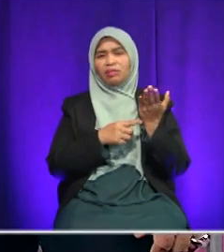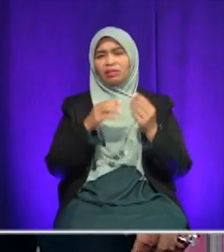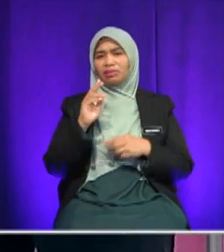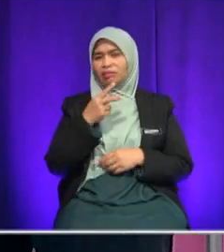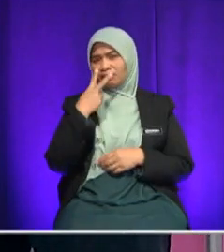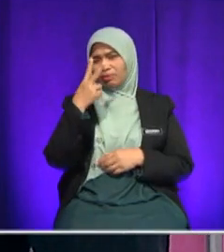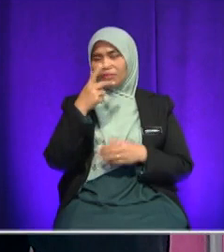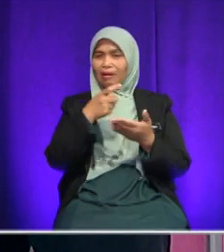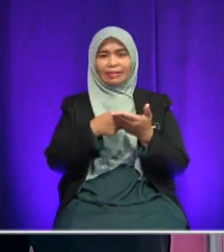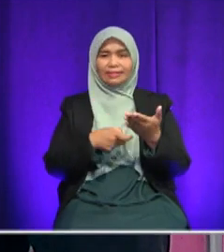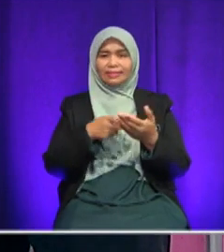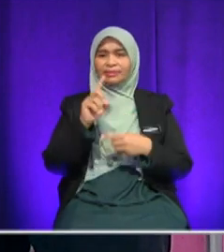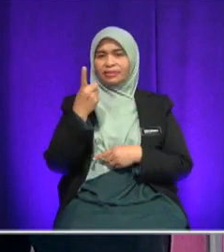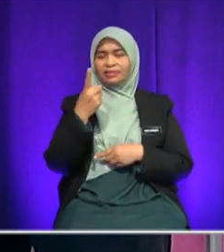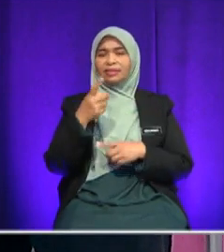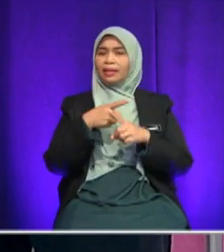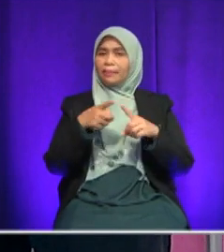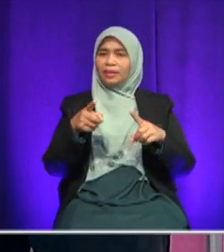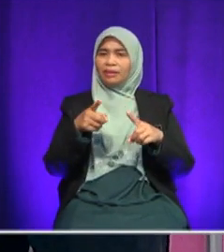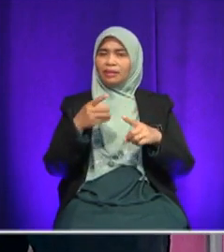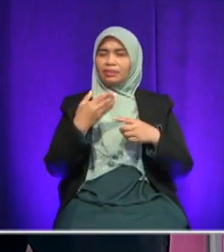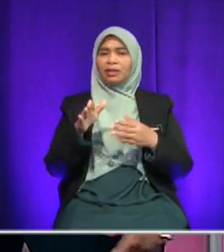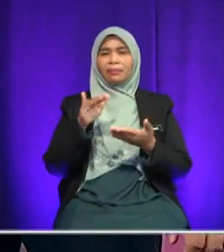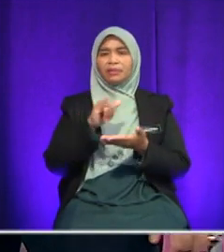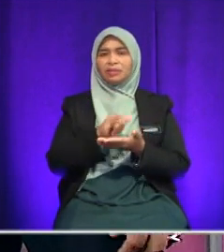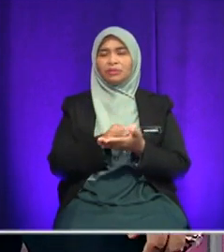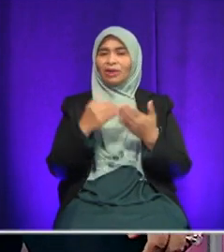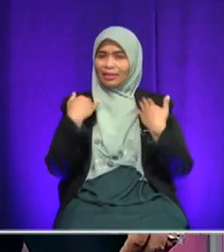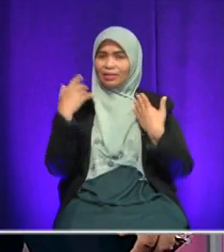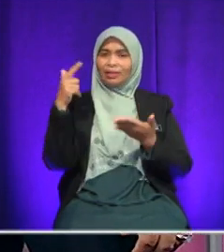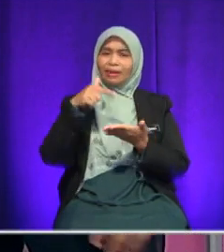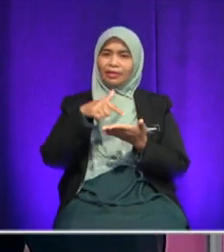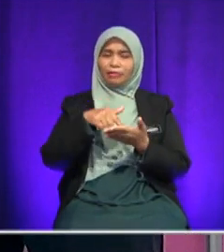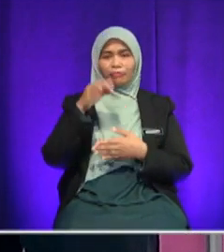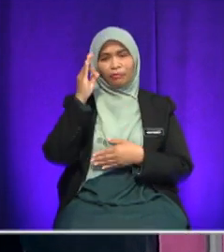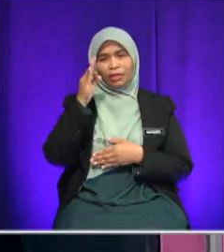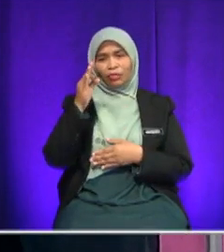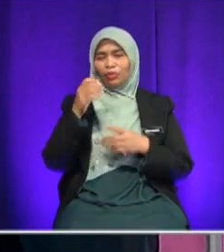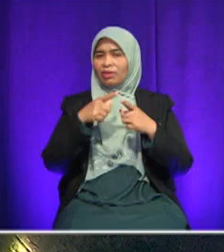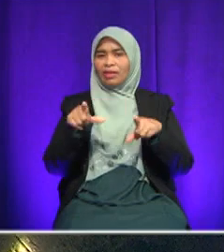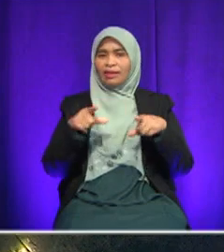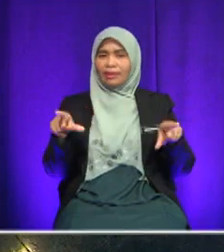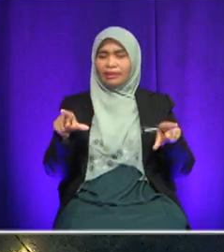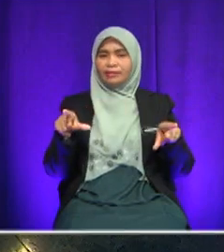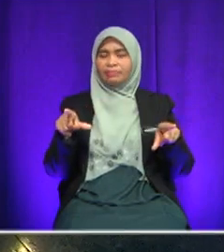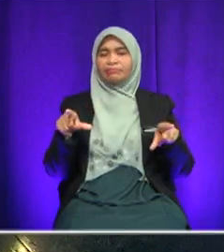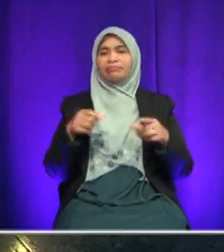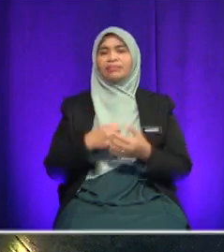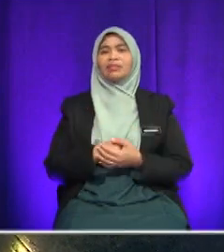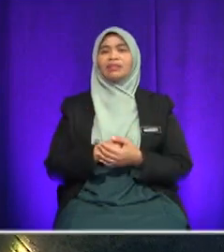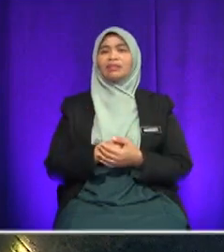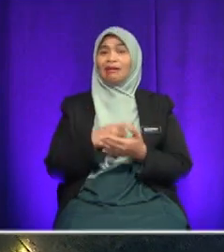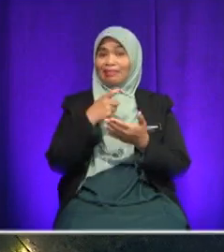peranan penting sebelum kita membuat keputusan untuk membeli sesuatu barang. Tetapi harga barang itu